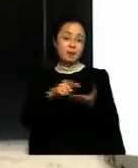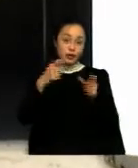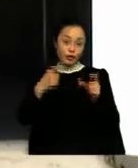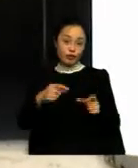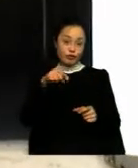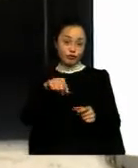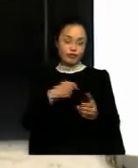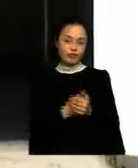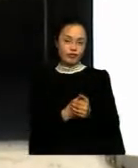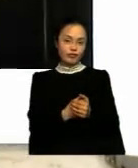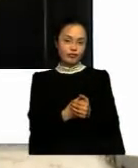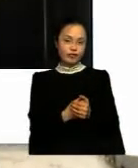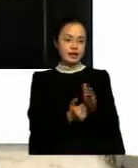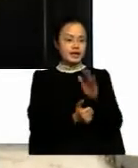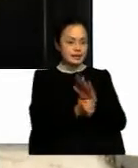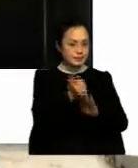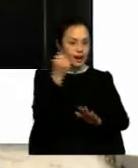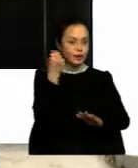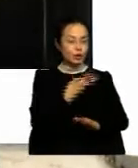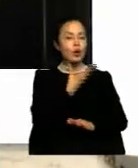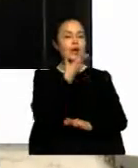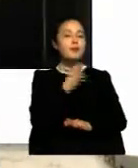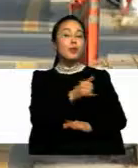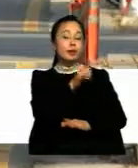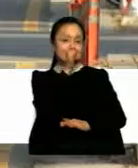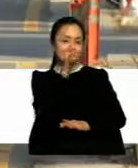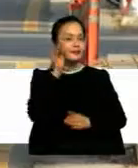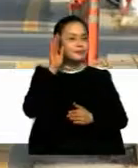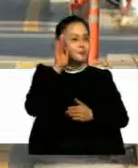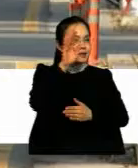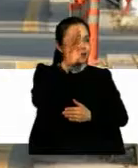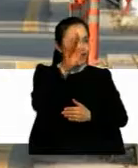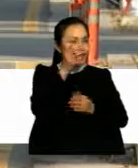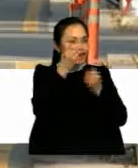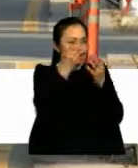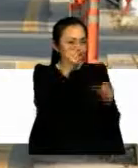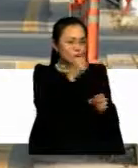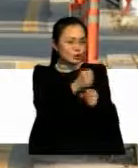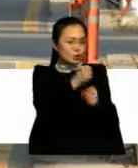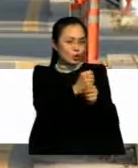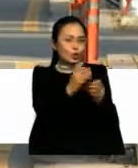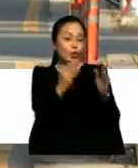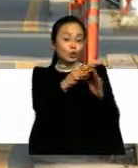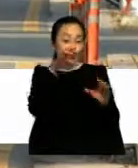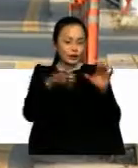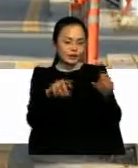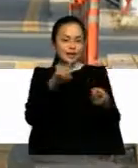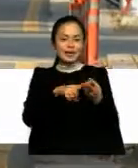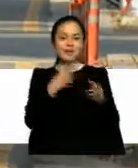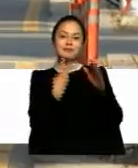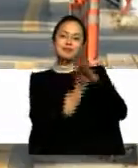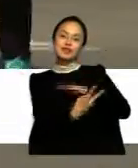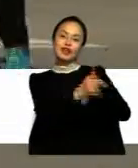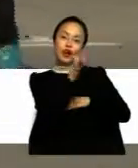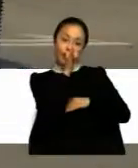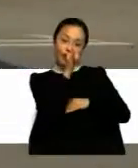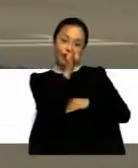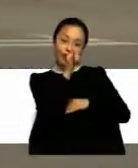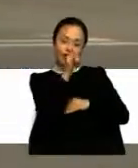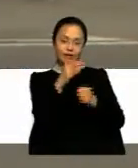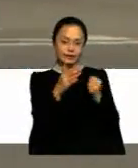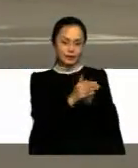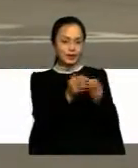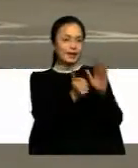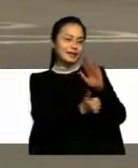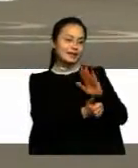가평군은 희망과 행복이 있는 미래 창조 도시라고 하는 비전을 설정해 놓고 있습니다. 네네. 그래서